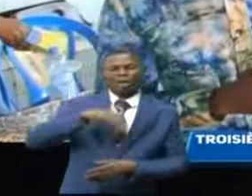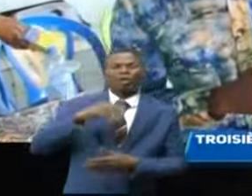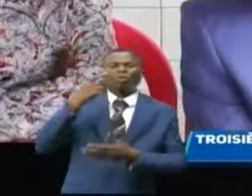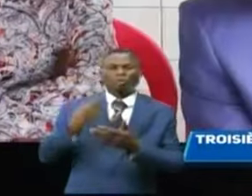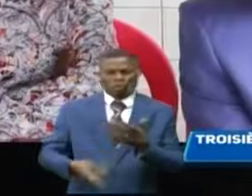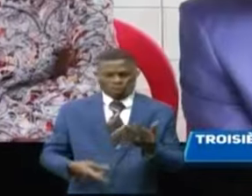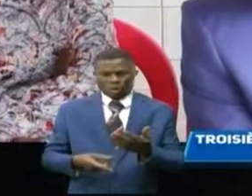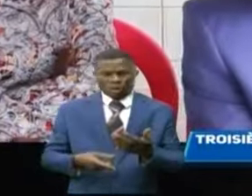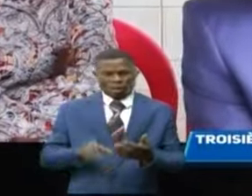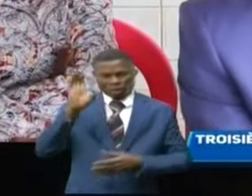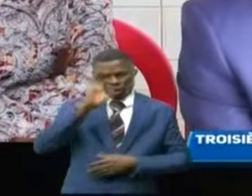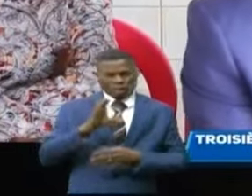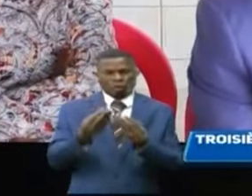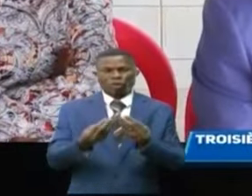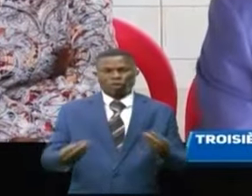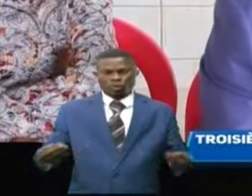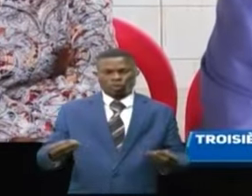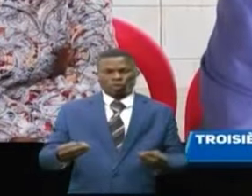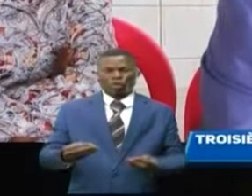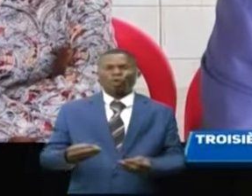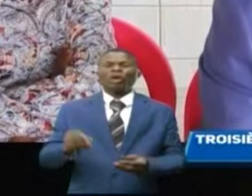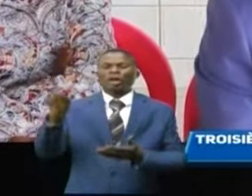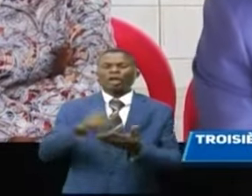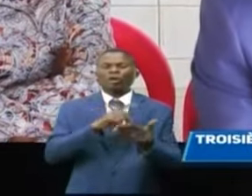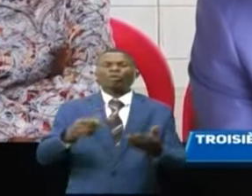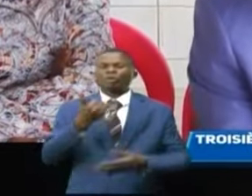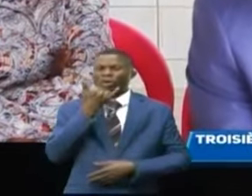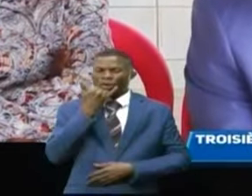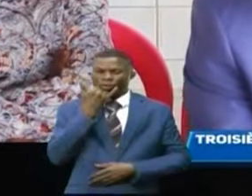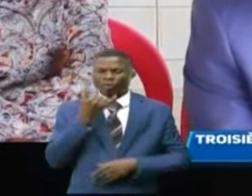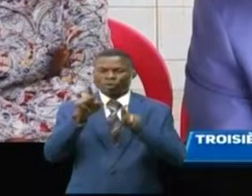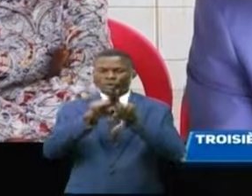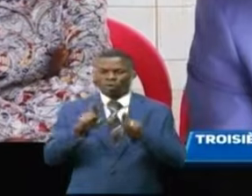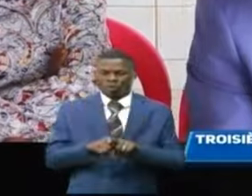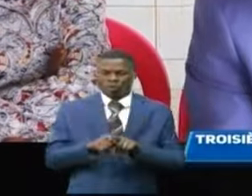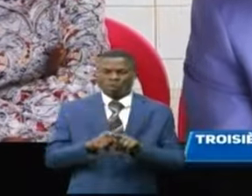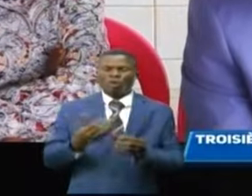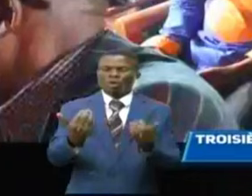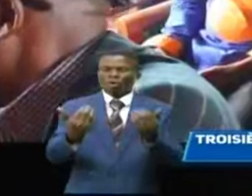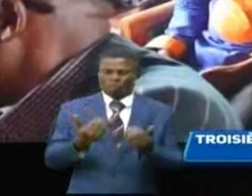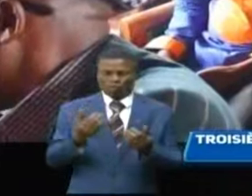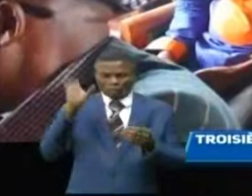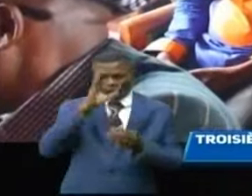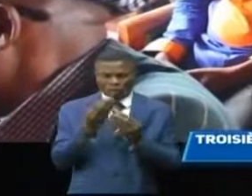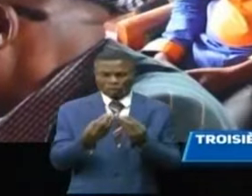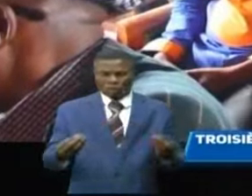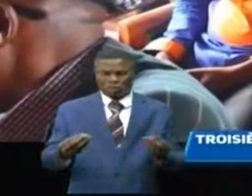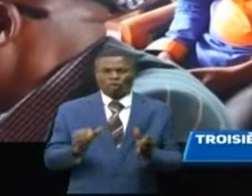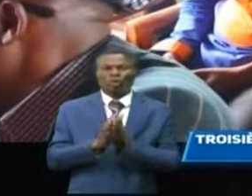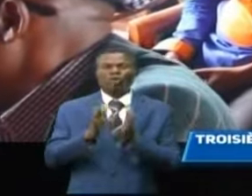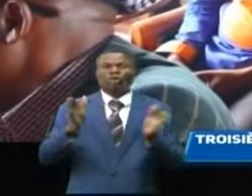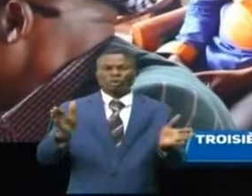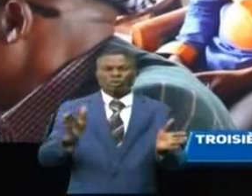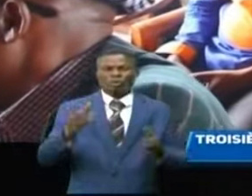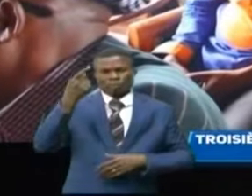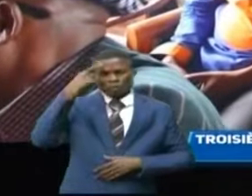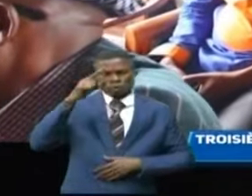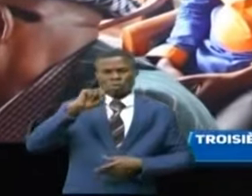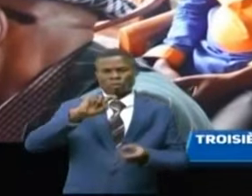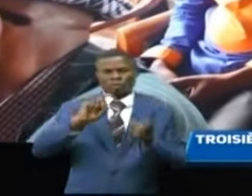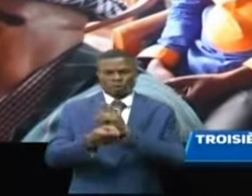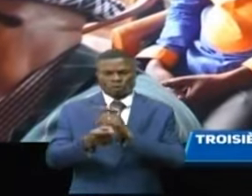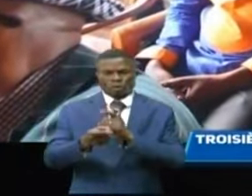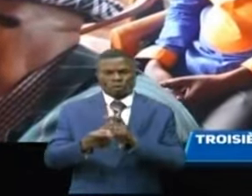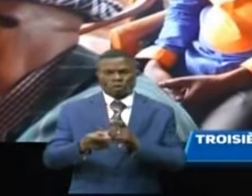pu marcher, déceler les erreurs et trouver ensemble des voies et moyens pour améliorer